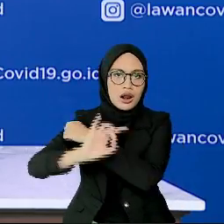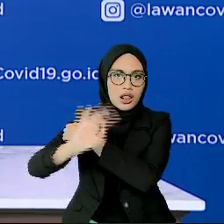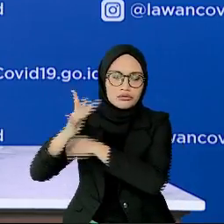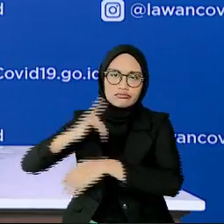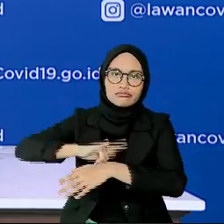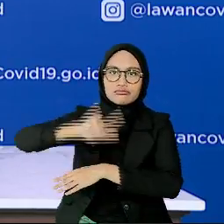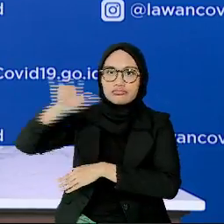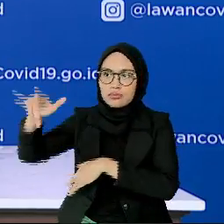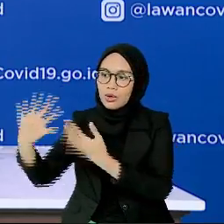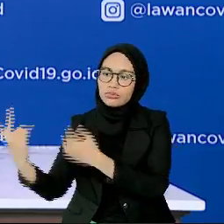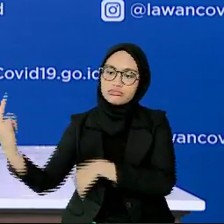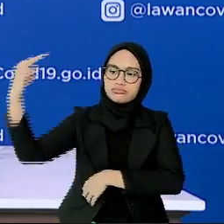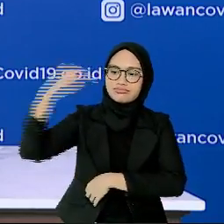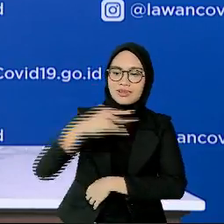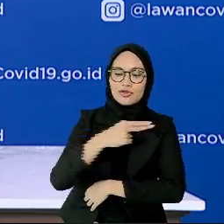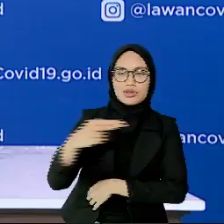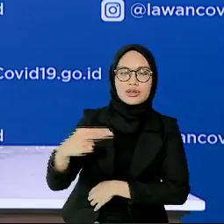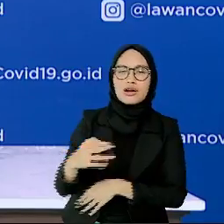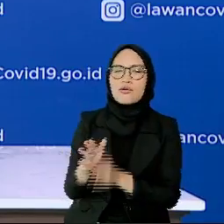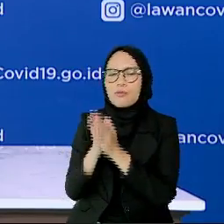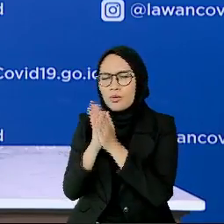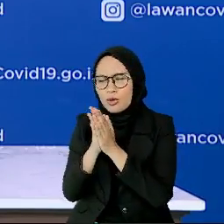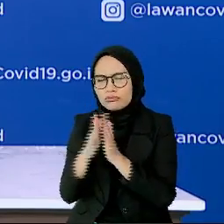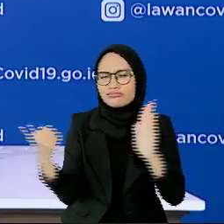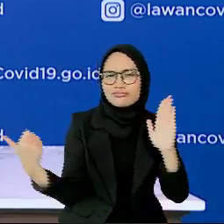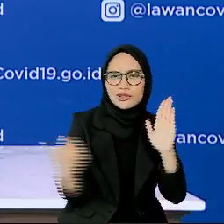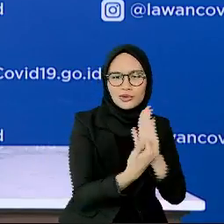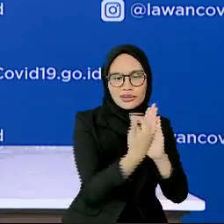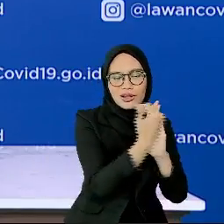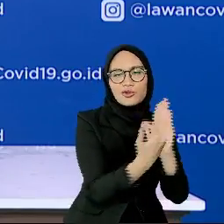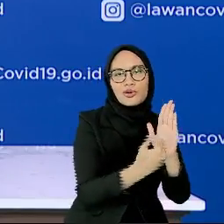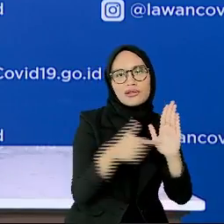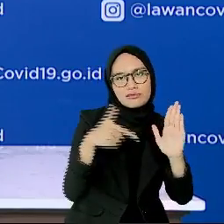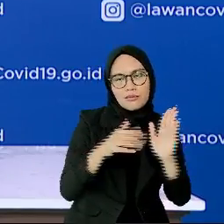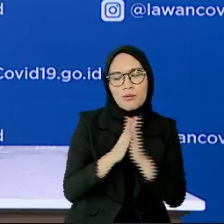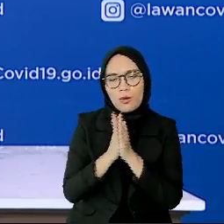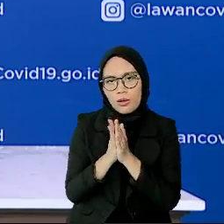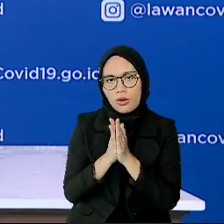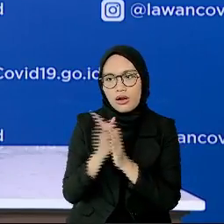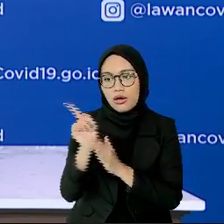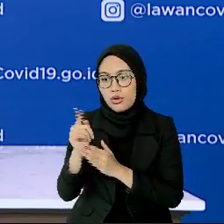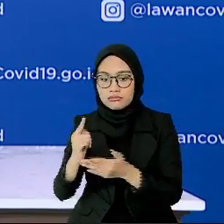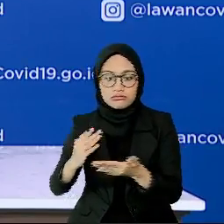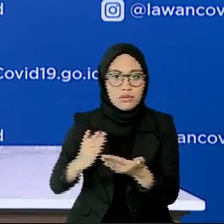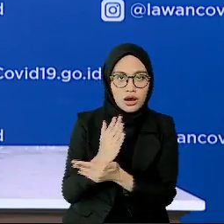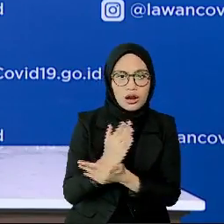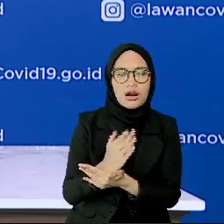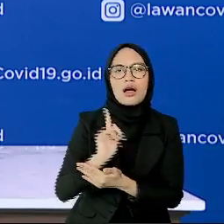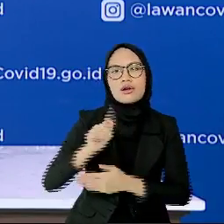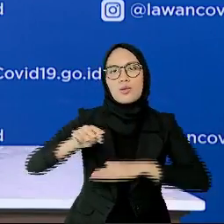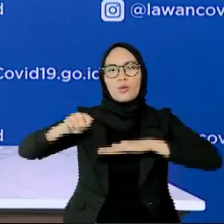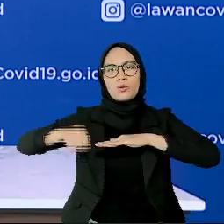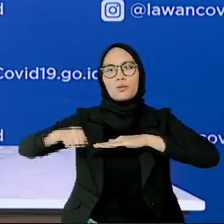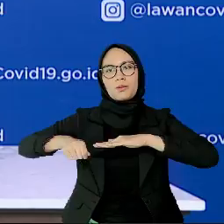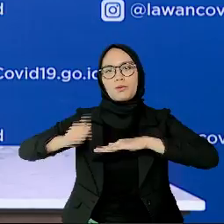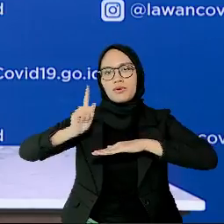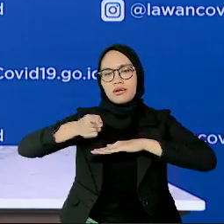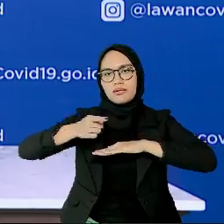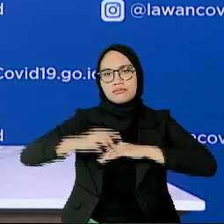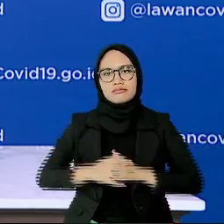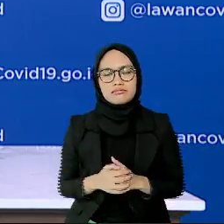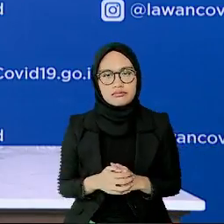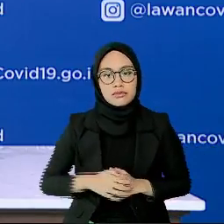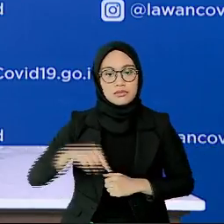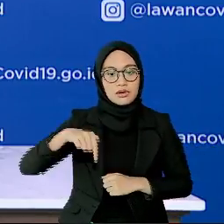yang telah ditetapkan dan jangan melanggar karena akan dikenakan sanksi yang tegas. Pemerintah saat ini sedang